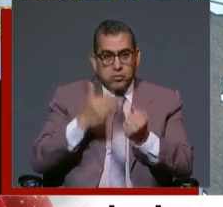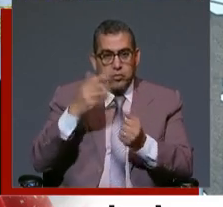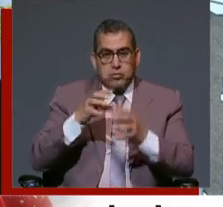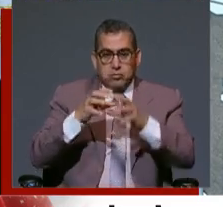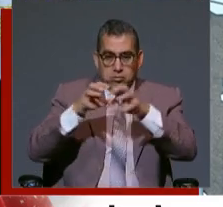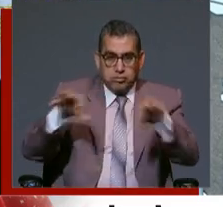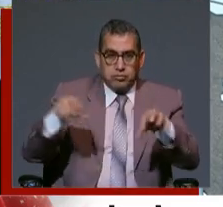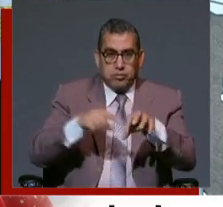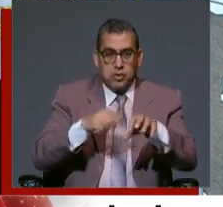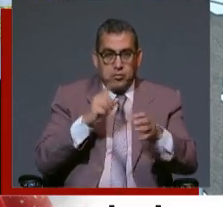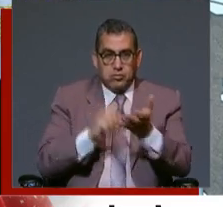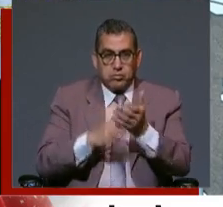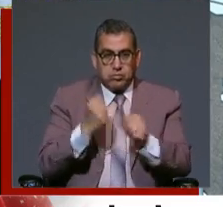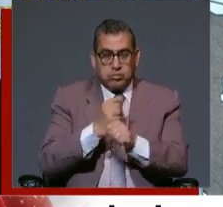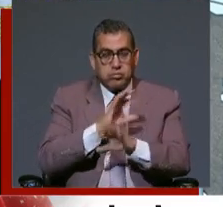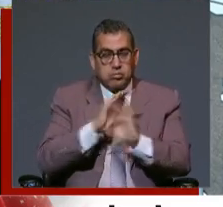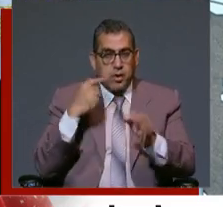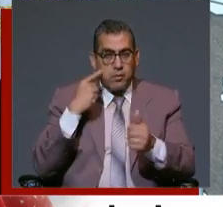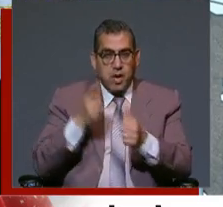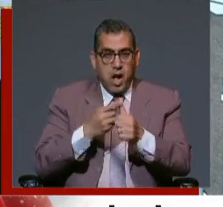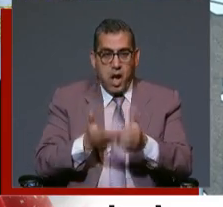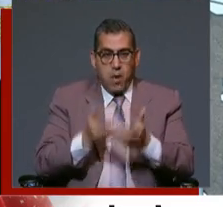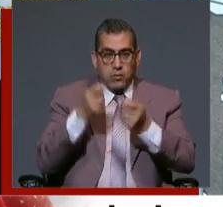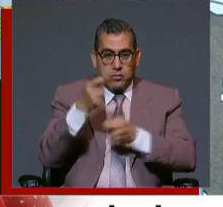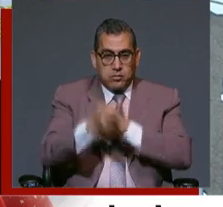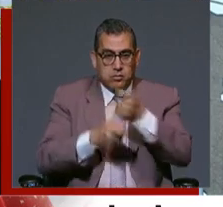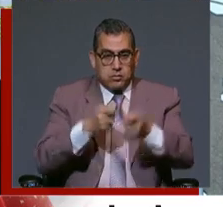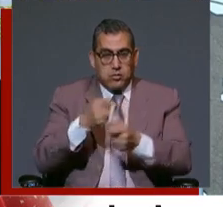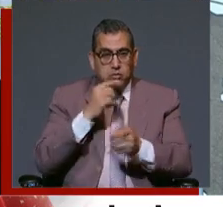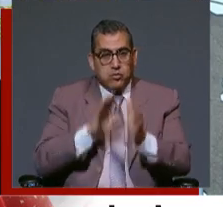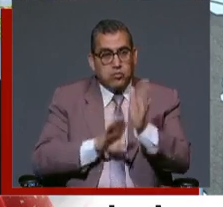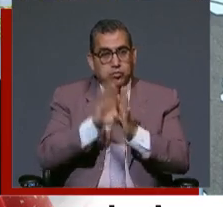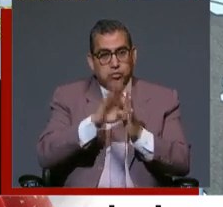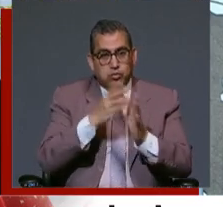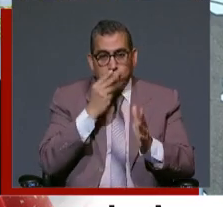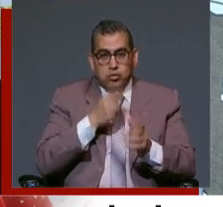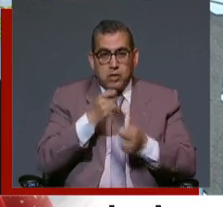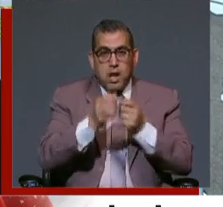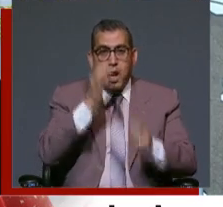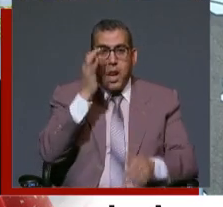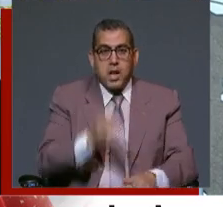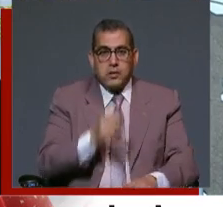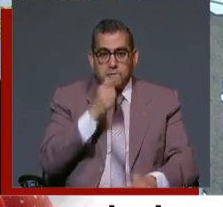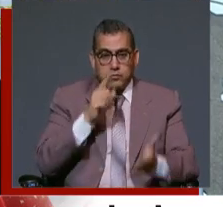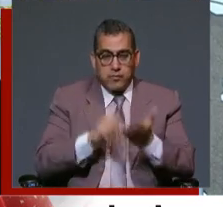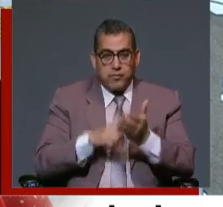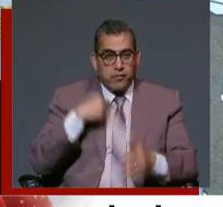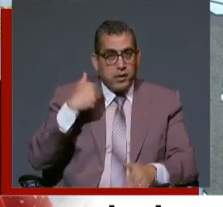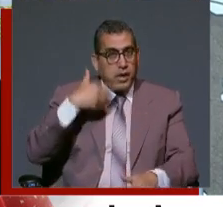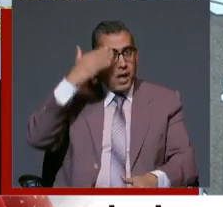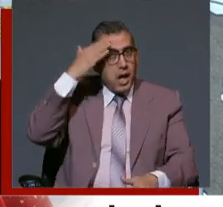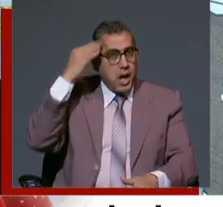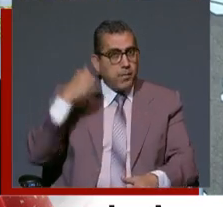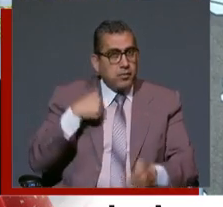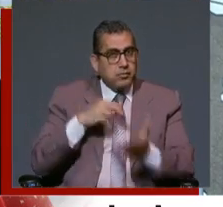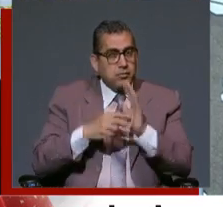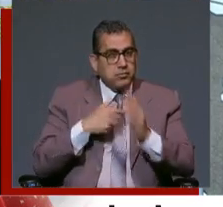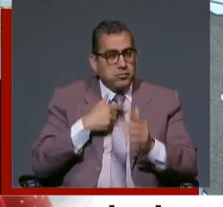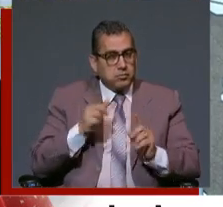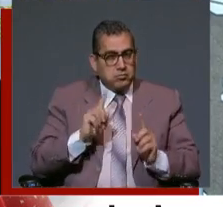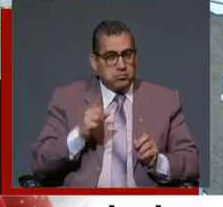نسبيا وتضمن في المقام الأول تمويل تنميتها. ولأنني لست خبيرا في هذه القضايا